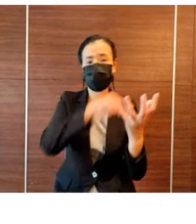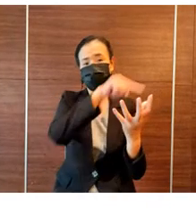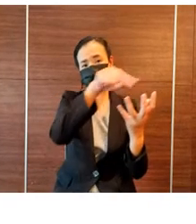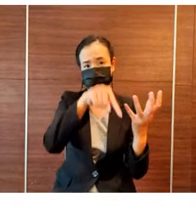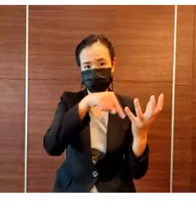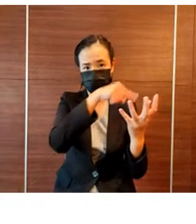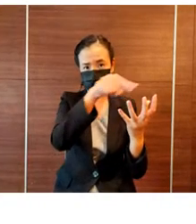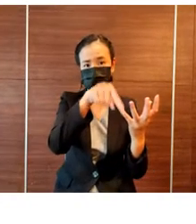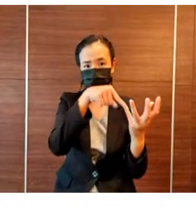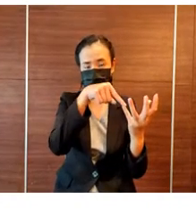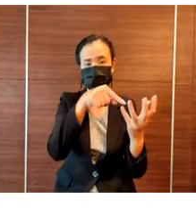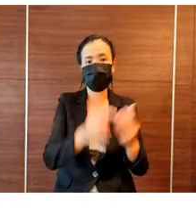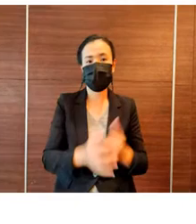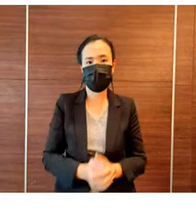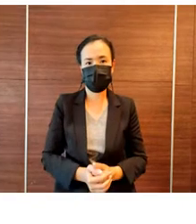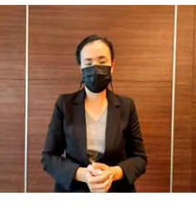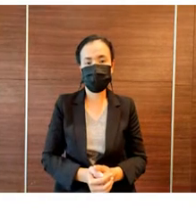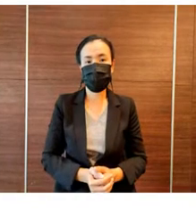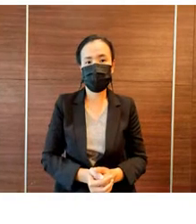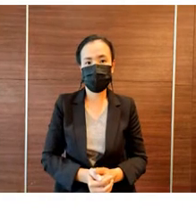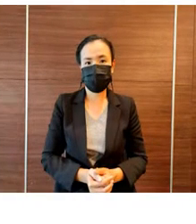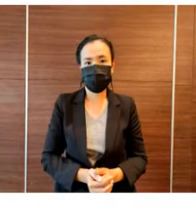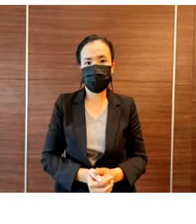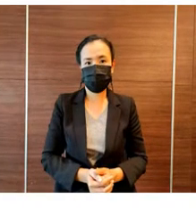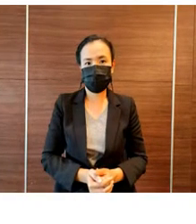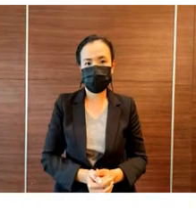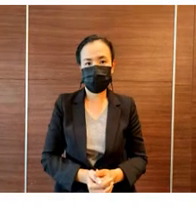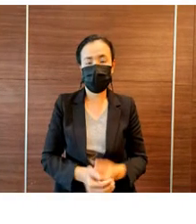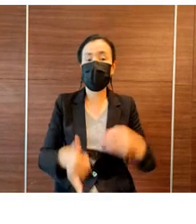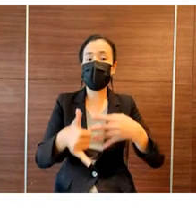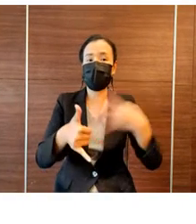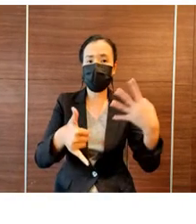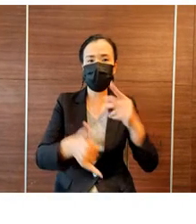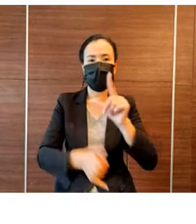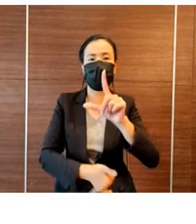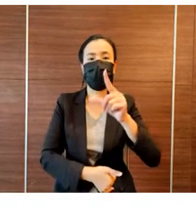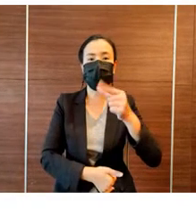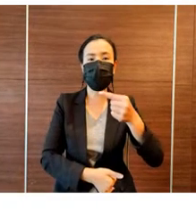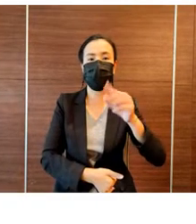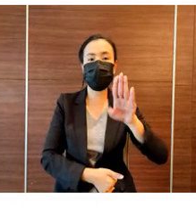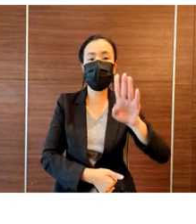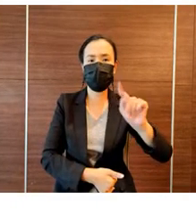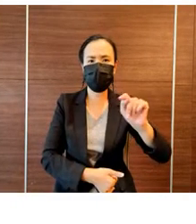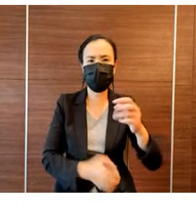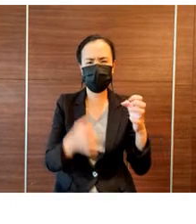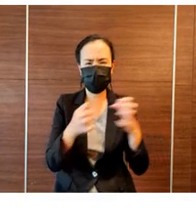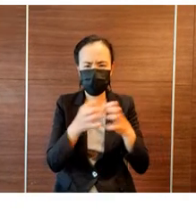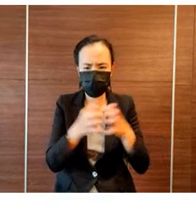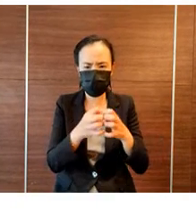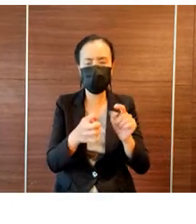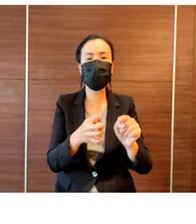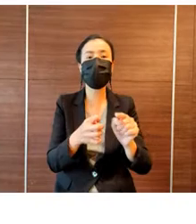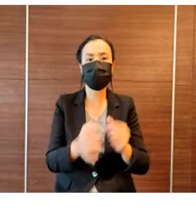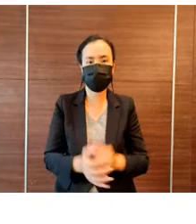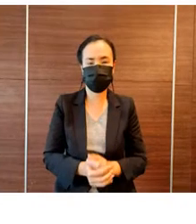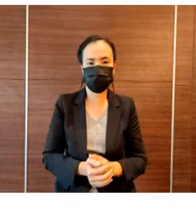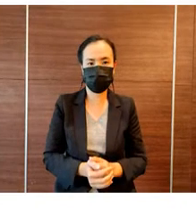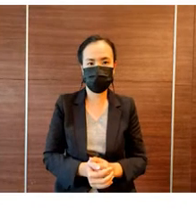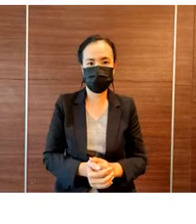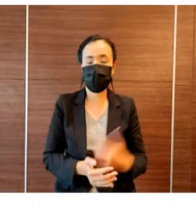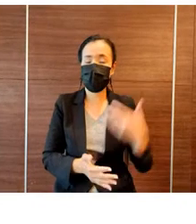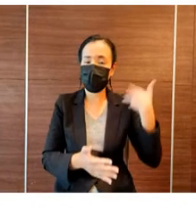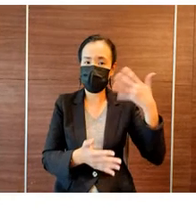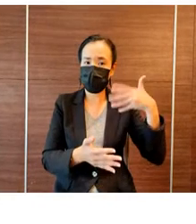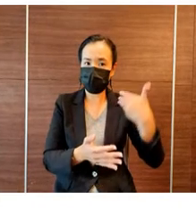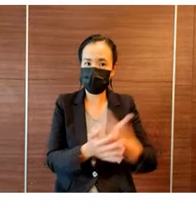มันเป็นปัญหาระดับโลกของ LGBT เหมือนกันที่กำลังคุกคาม ค อมมูนิตี้เราเพราะฉะนั้นพอหลังจ